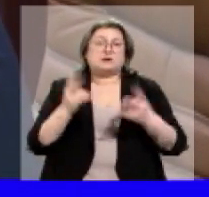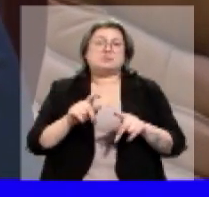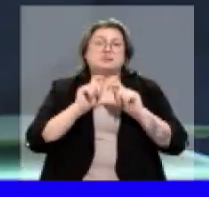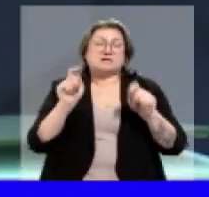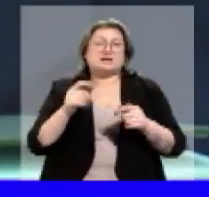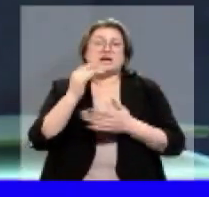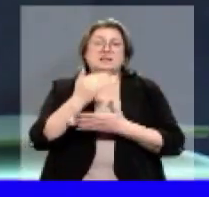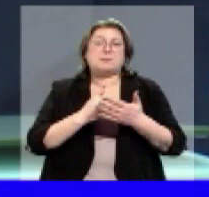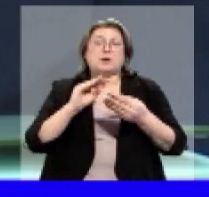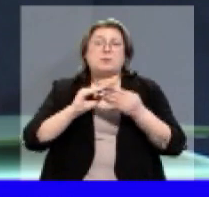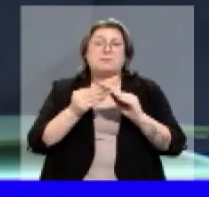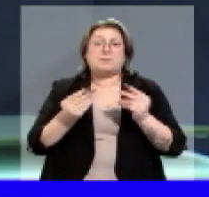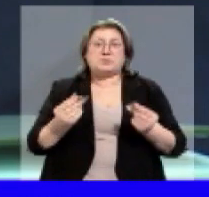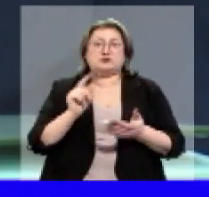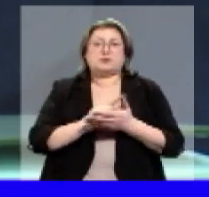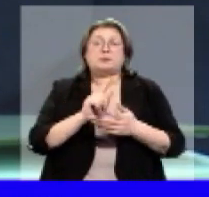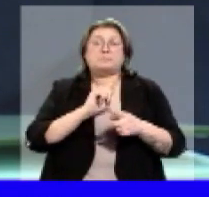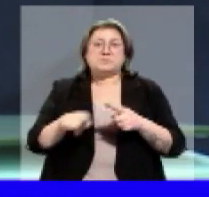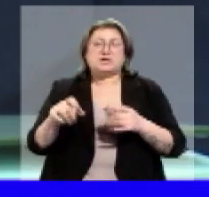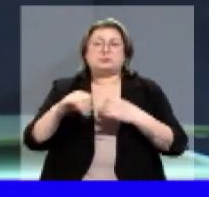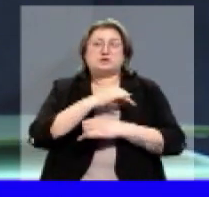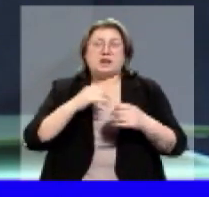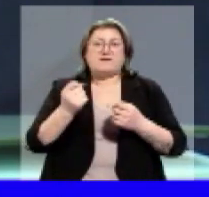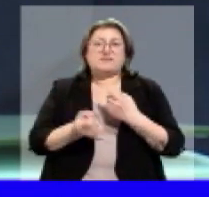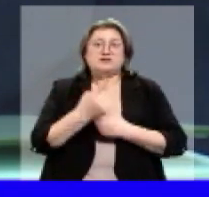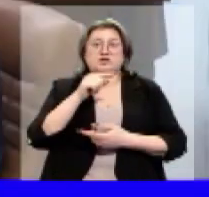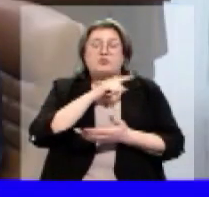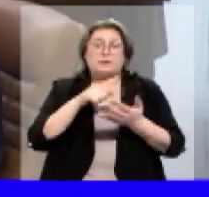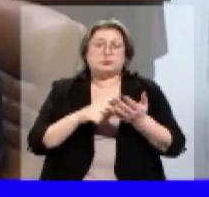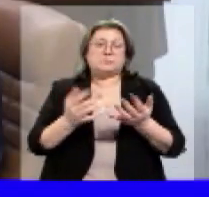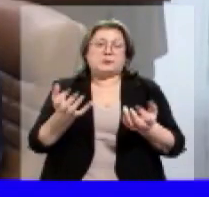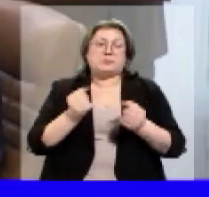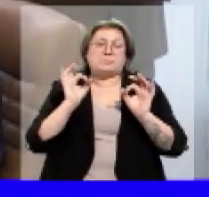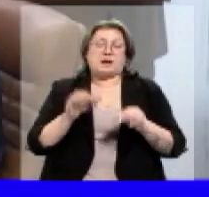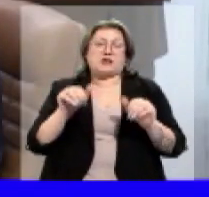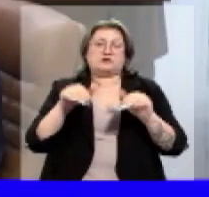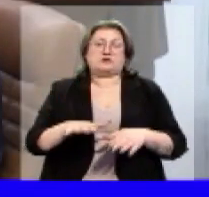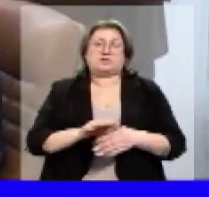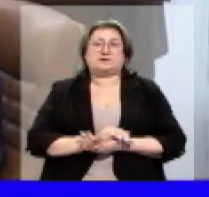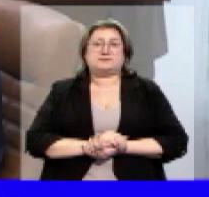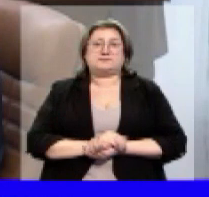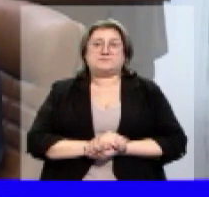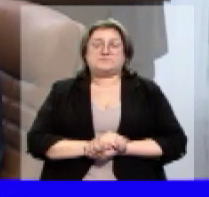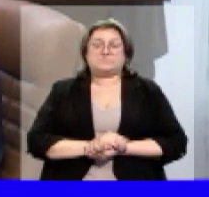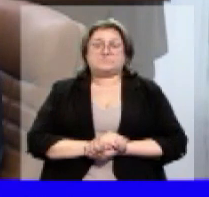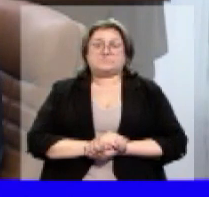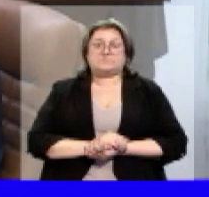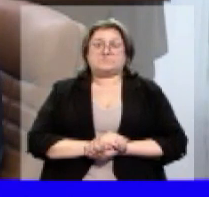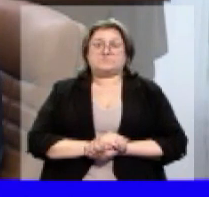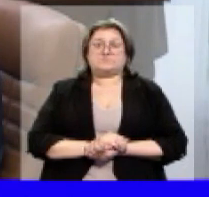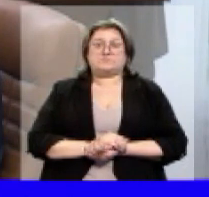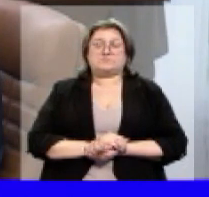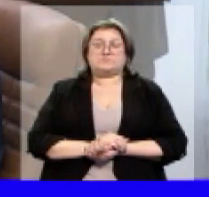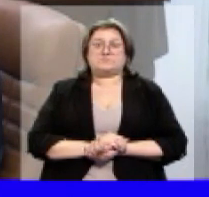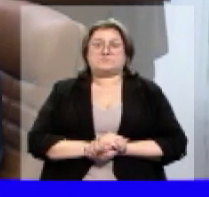создать реестр проблем предпринимателей, чтобы оперативно обсуждать возникшие вопросы и принимать правильные решения. Маргарита Иванова, Родион